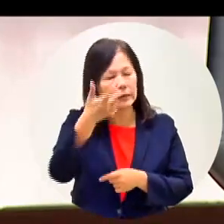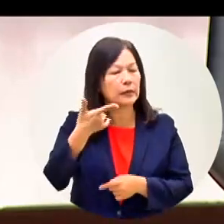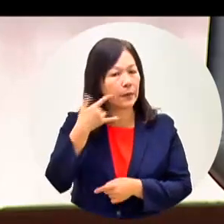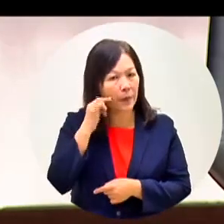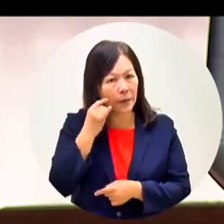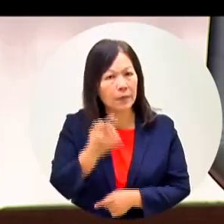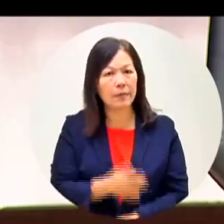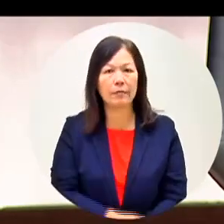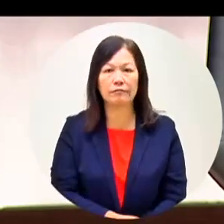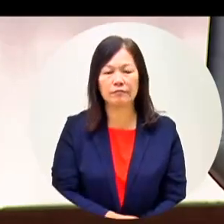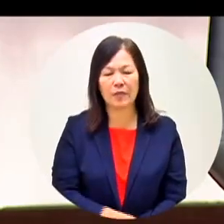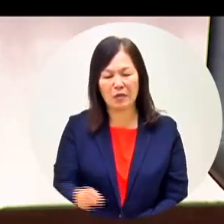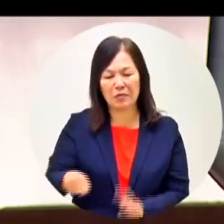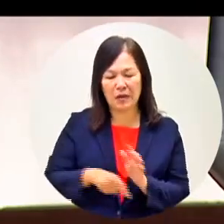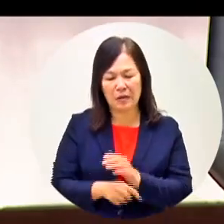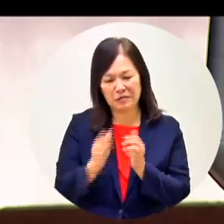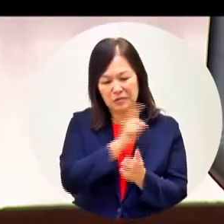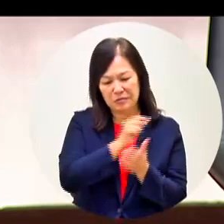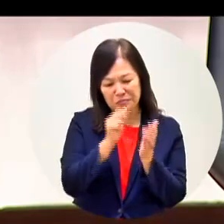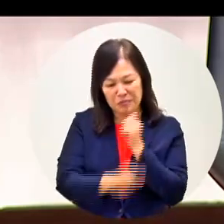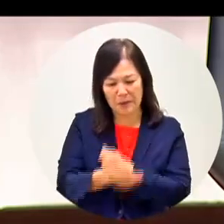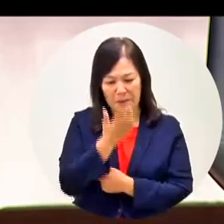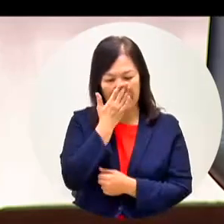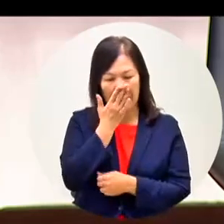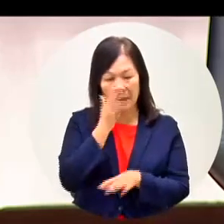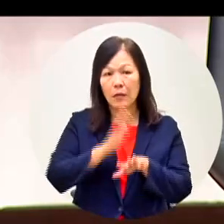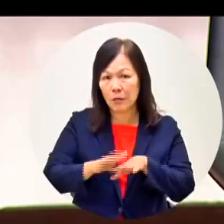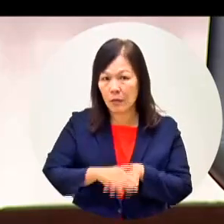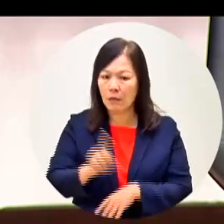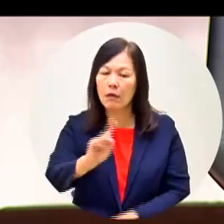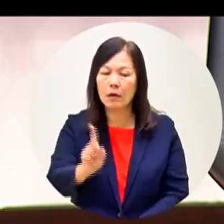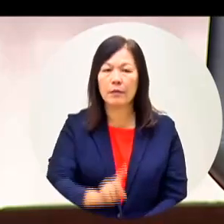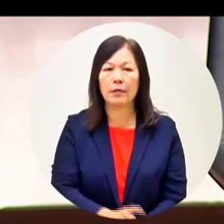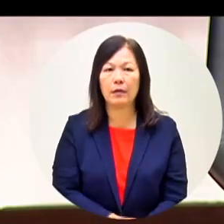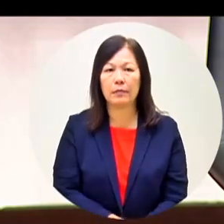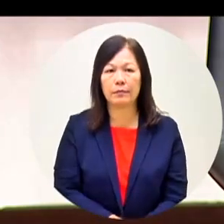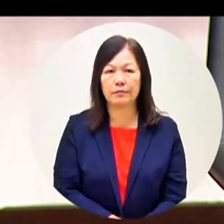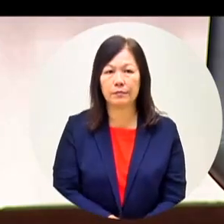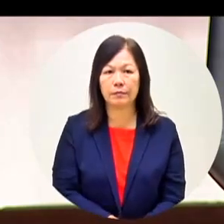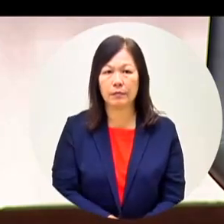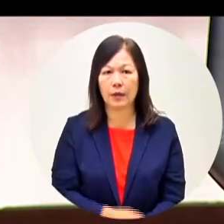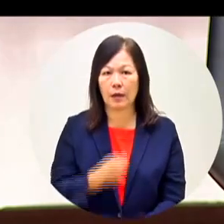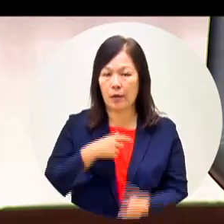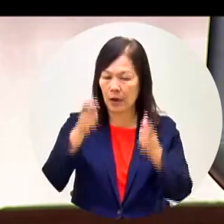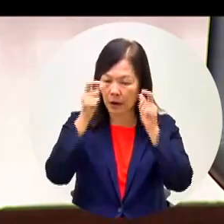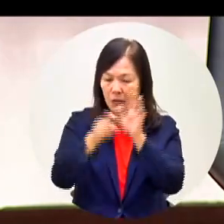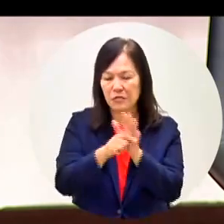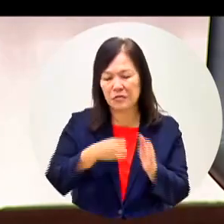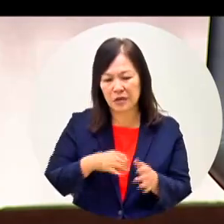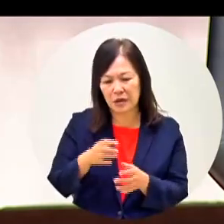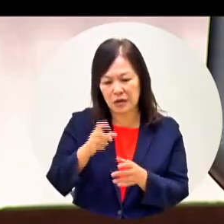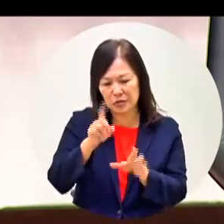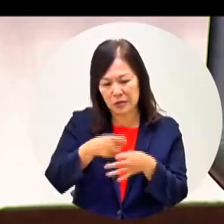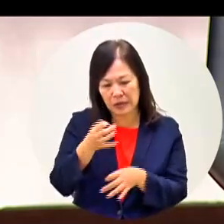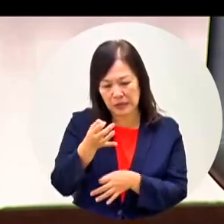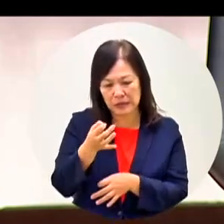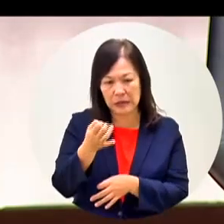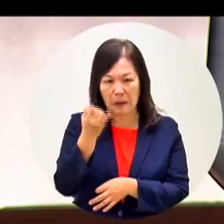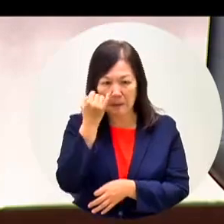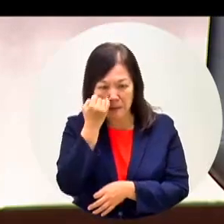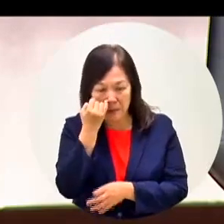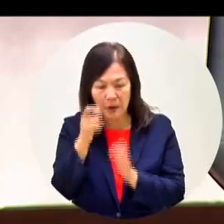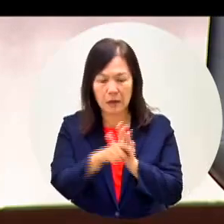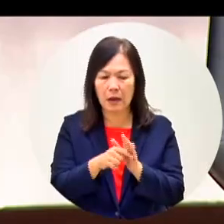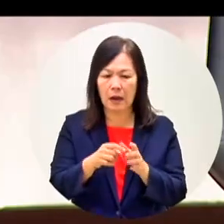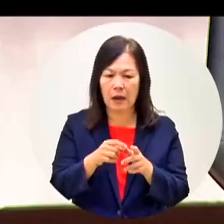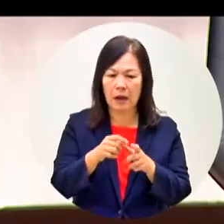孩，为什么呢？因为高雄面临一个低薪，公立托婴中心、公立幼稚园又非常的